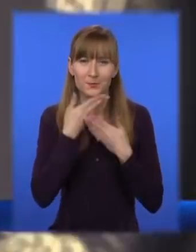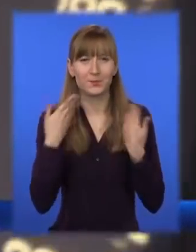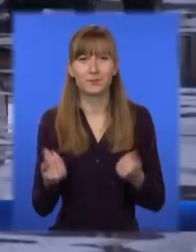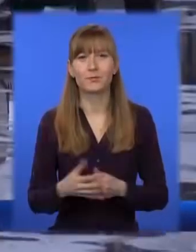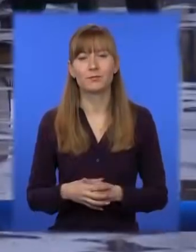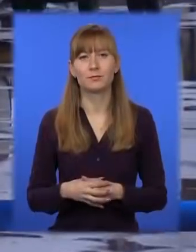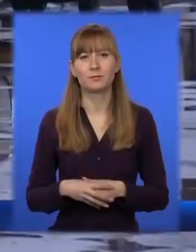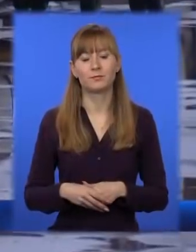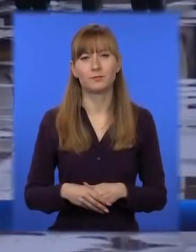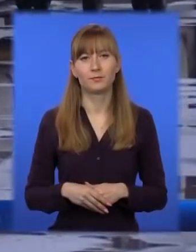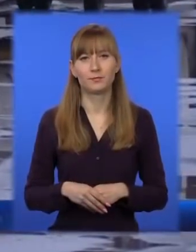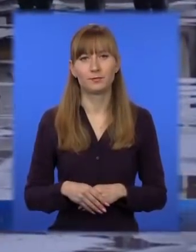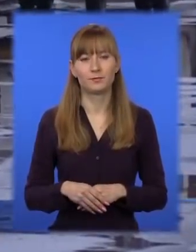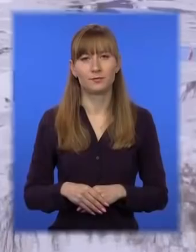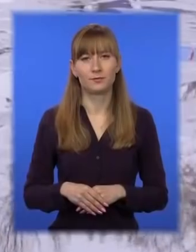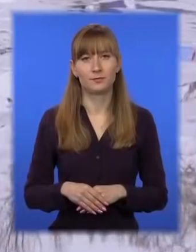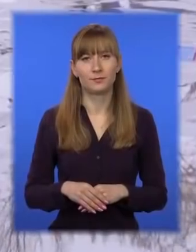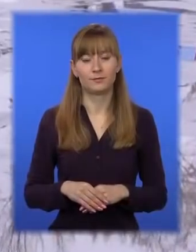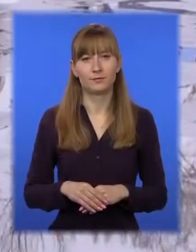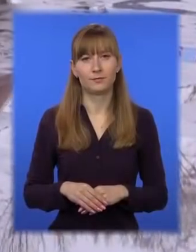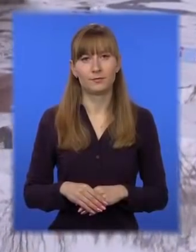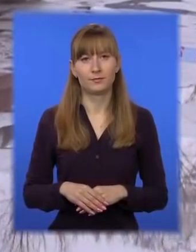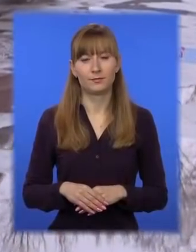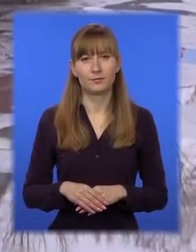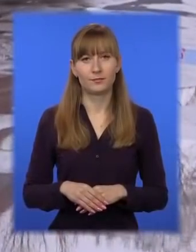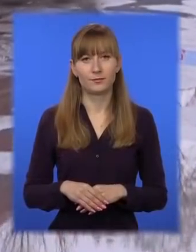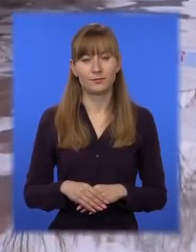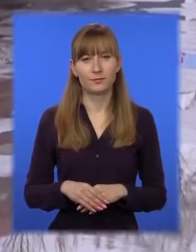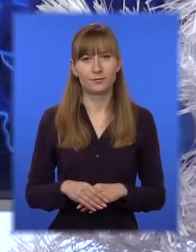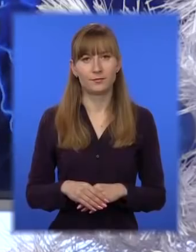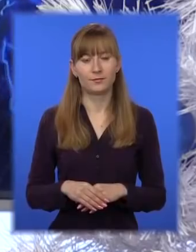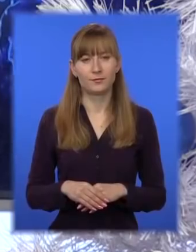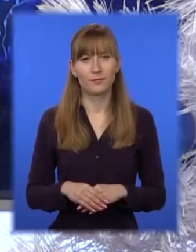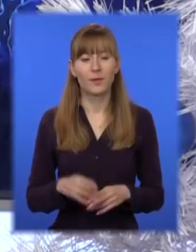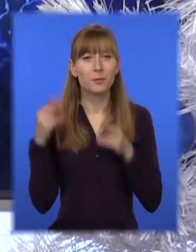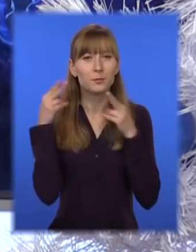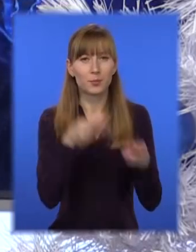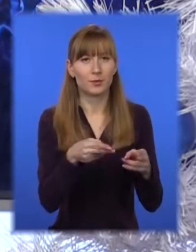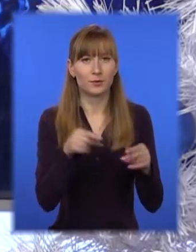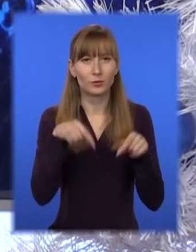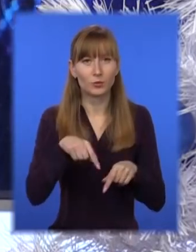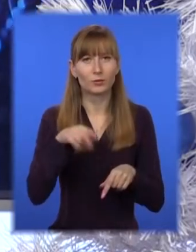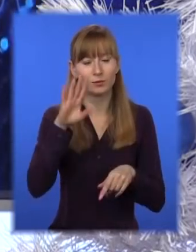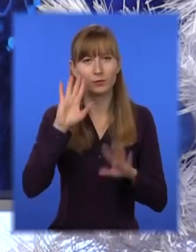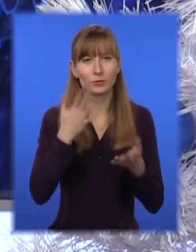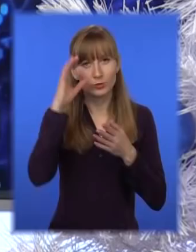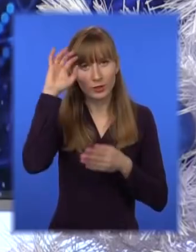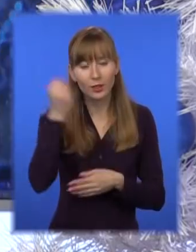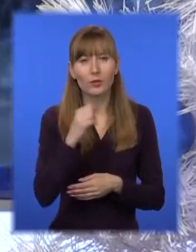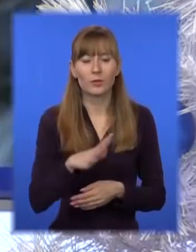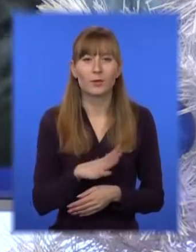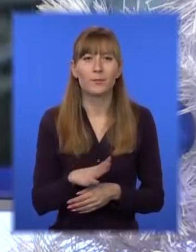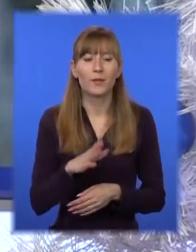суттєвих змін. Олександр Фефілатєв, Роберт Сіваков, Перший міський. Пограбування по-криворізьки.